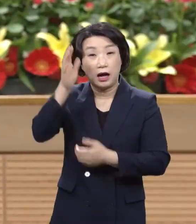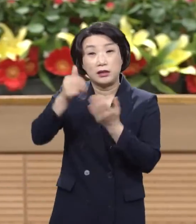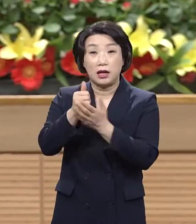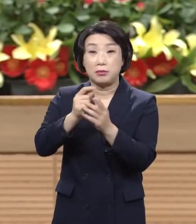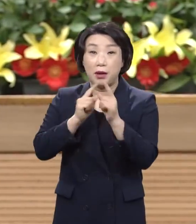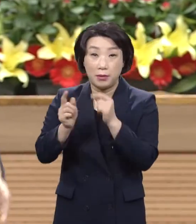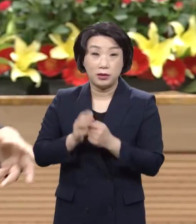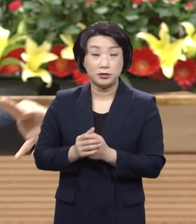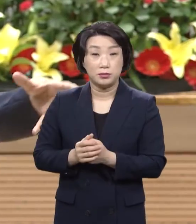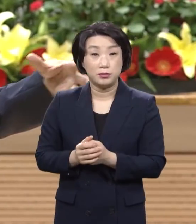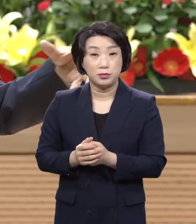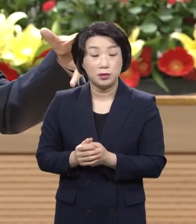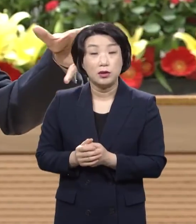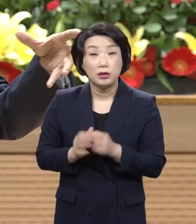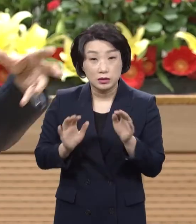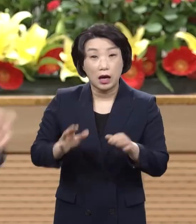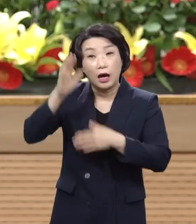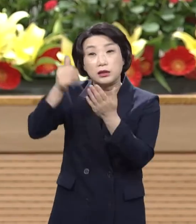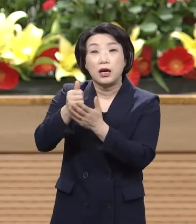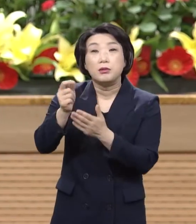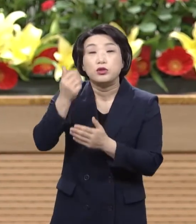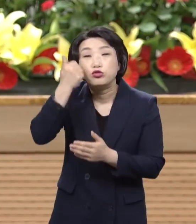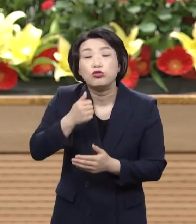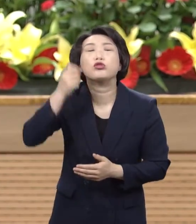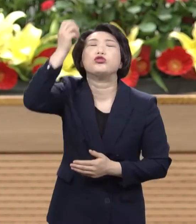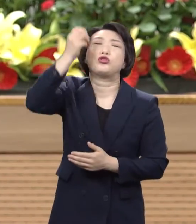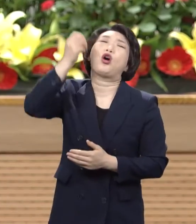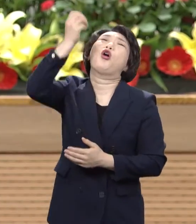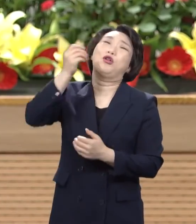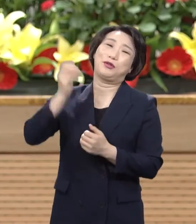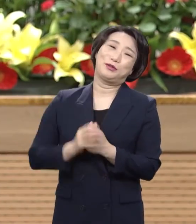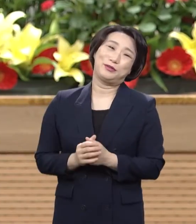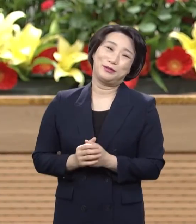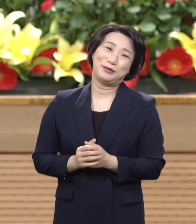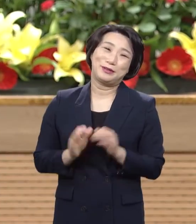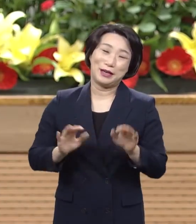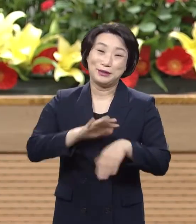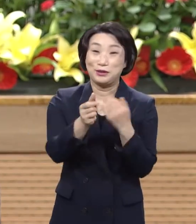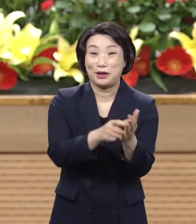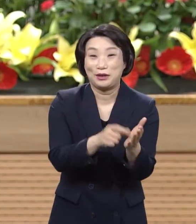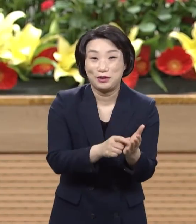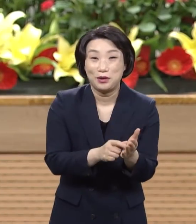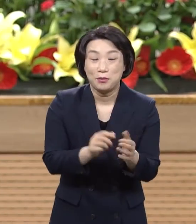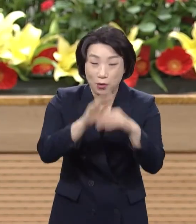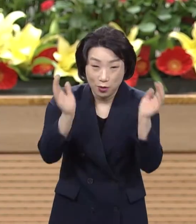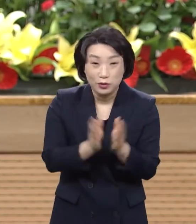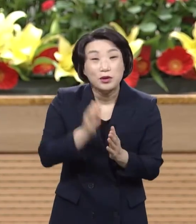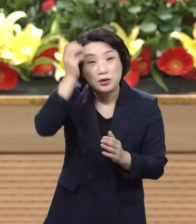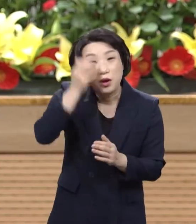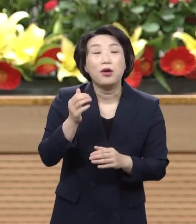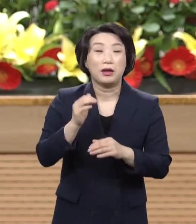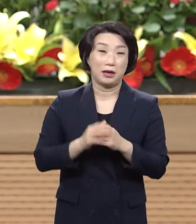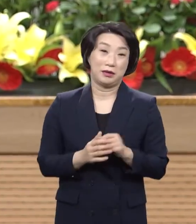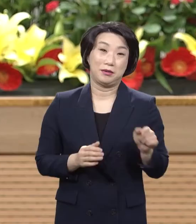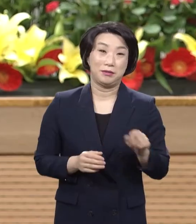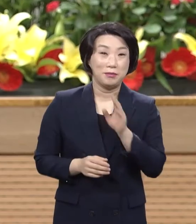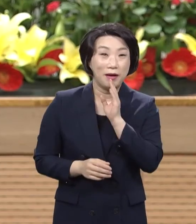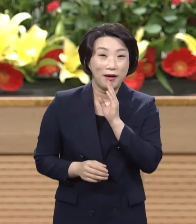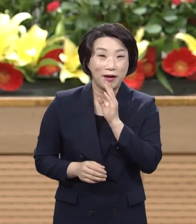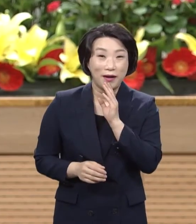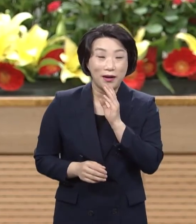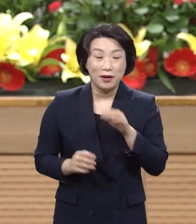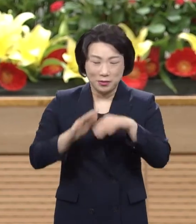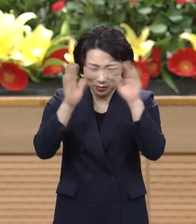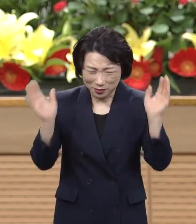하나님 말씀은, 하나님은 영이시니 성경에 기록한 것은 영적이라 이 말이에요. 그러니까